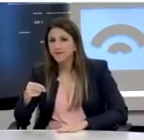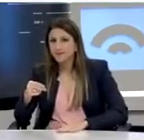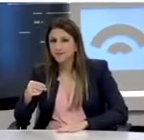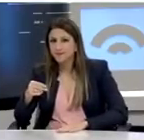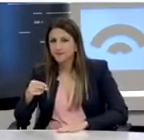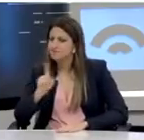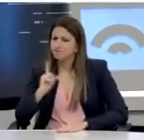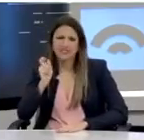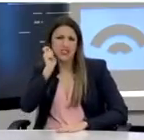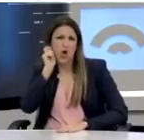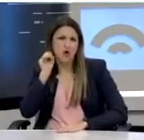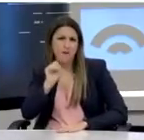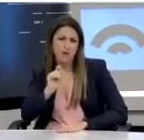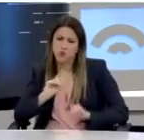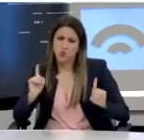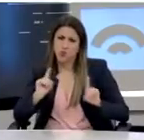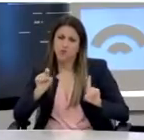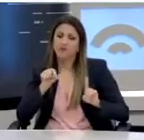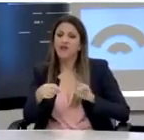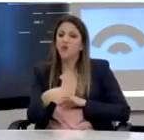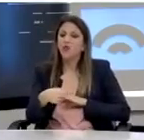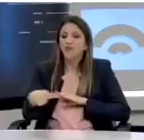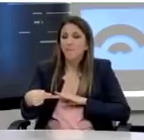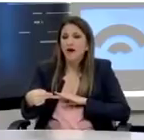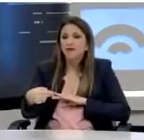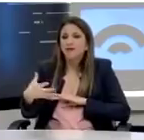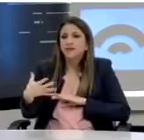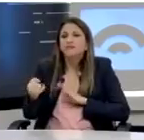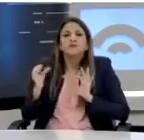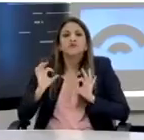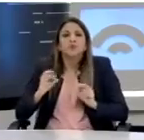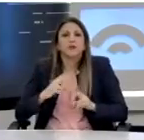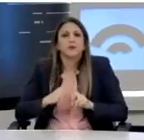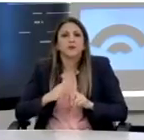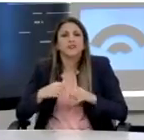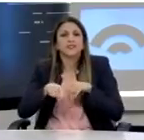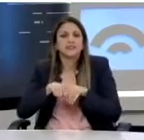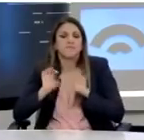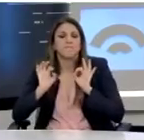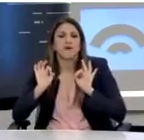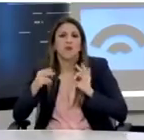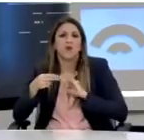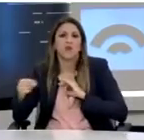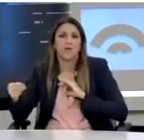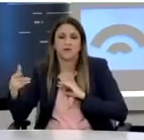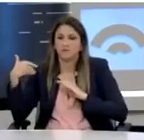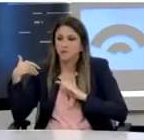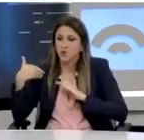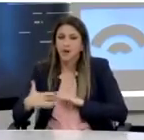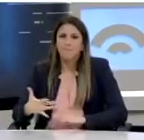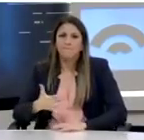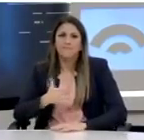και όχι της ονομασίας, ήταν αυτό το οποίο είχε αποτελέσει τον πυρήνα του μακεδονικού ζητήματος, σας θυμίζω, κατά τη διάρκεια του Ψυχρού